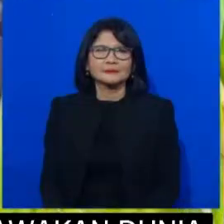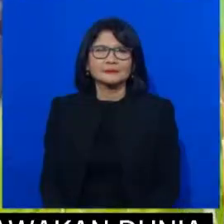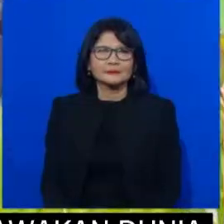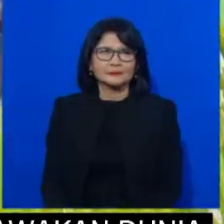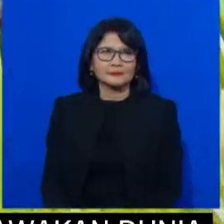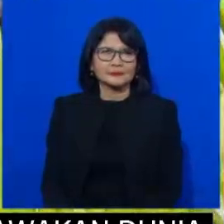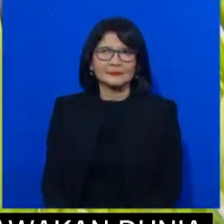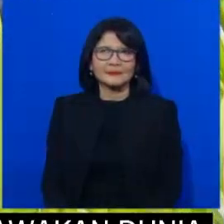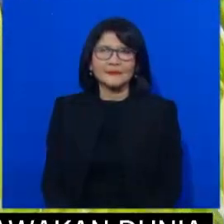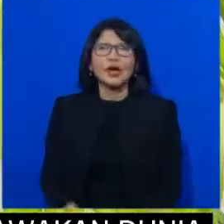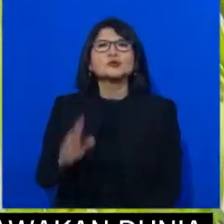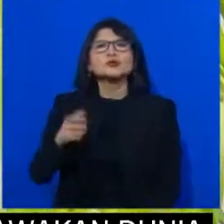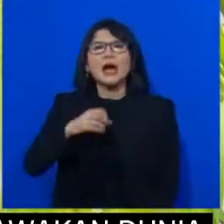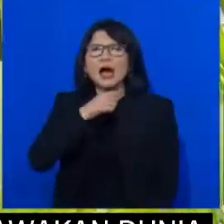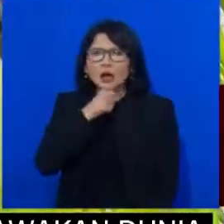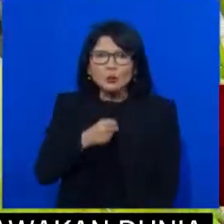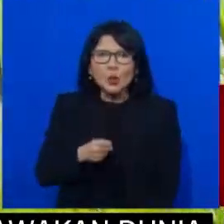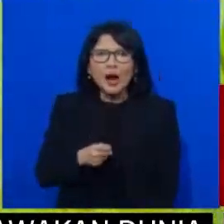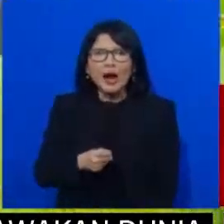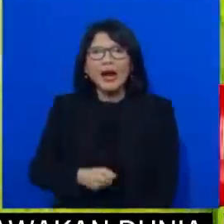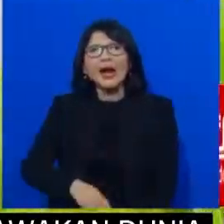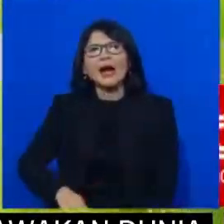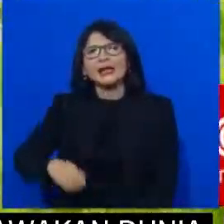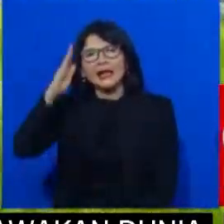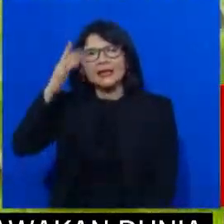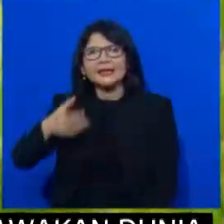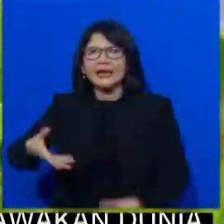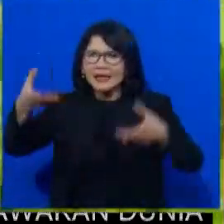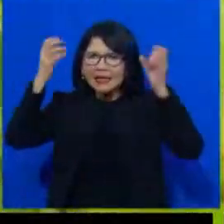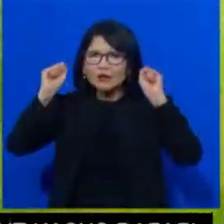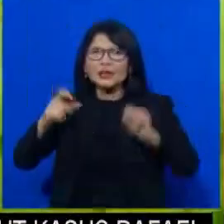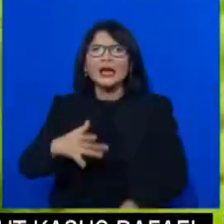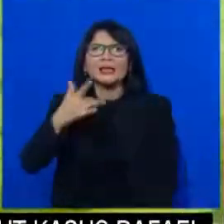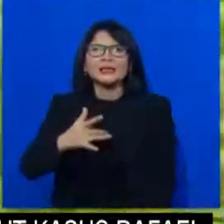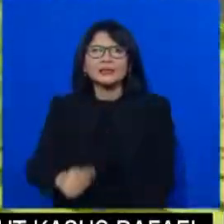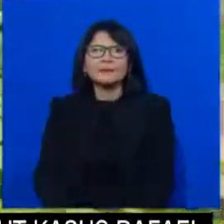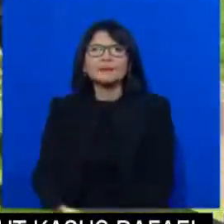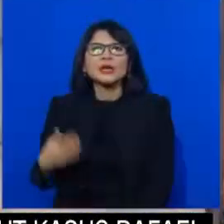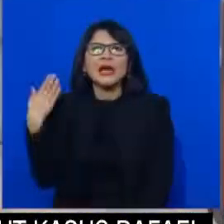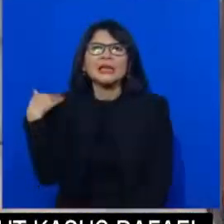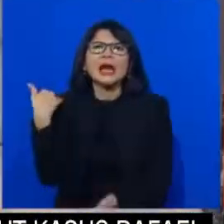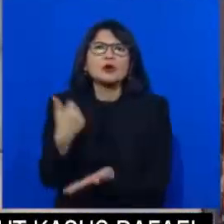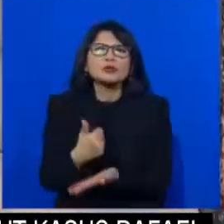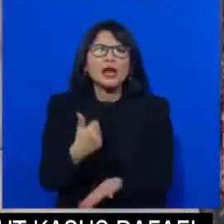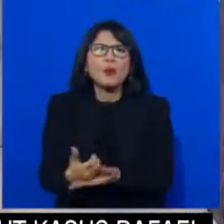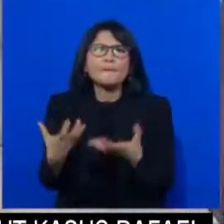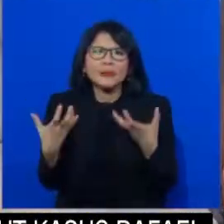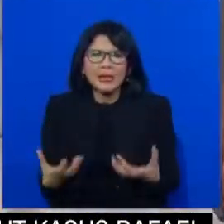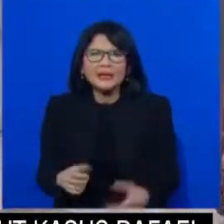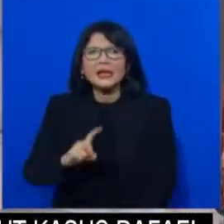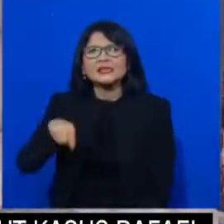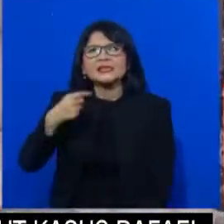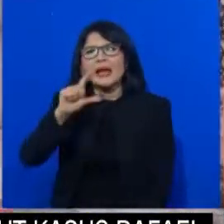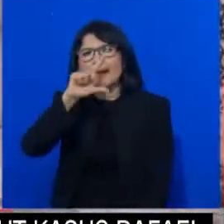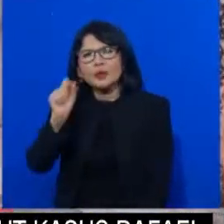Walau sudah lanjut usia, pria asal Garut, Jawa Barat ini masih memikul tanggungan yang cukup berat. Setiap bulan ia